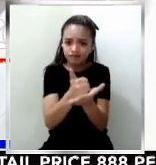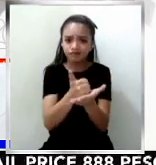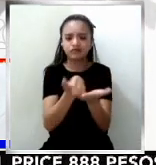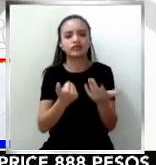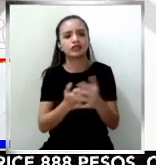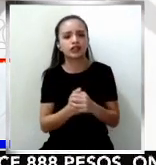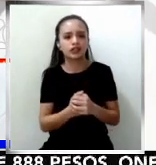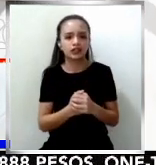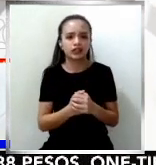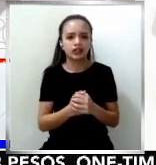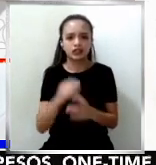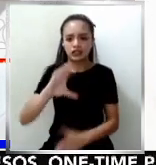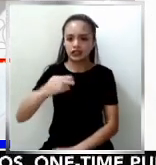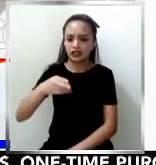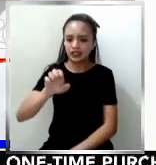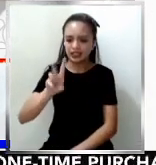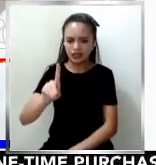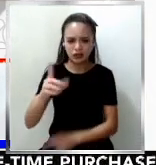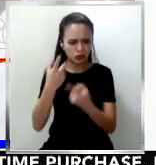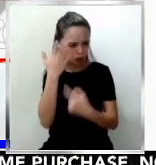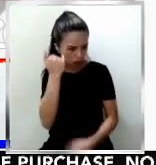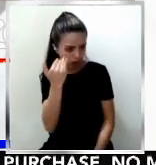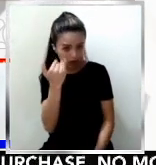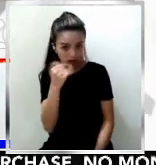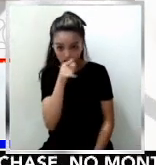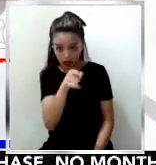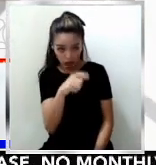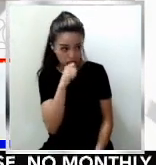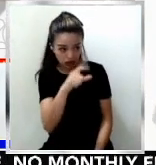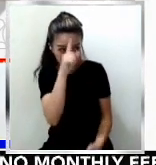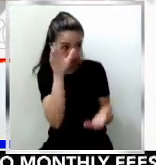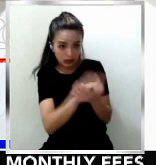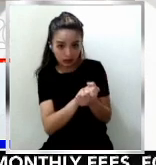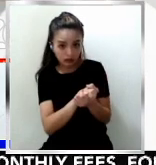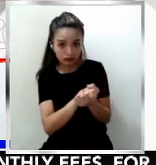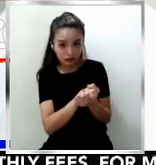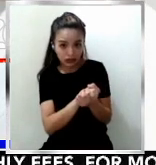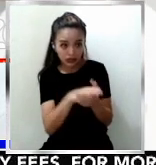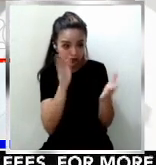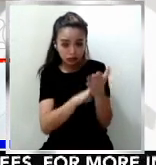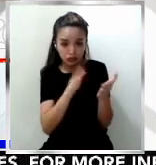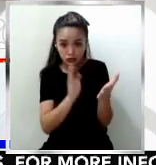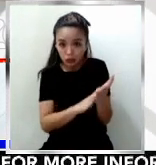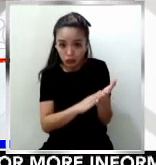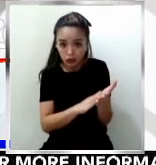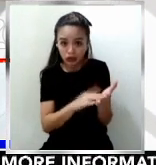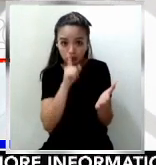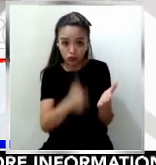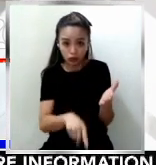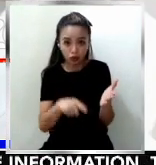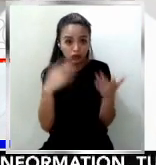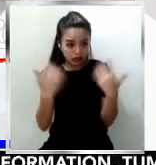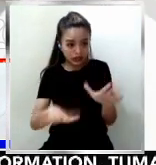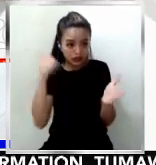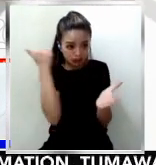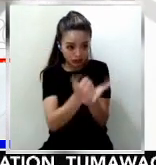legit. O ba't hindi ka ba naniniwala sa mga eskwelahan natin accredited by CHED?